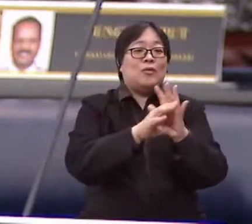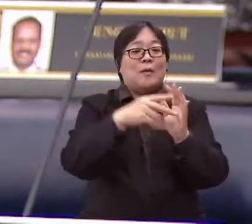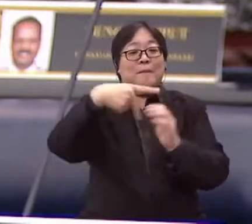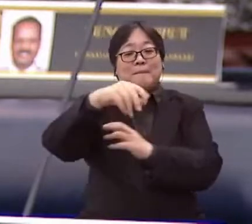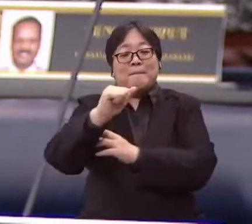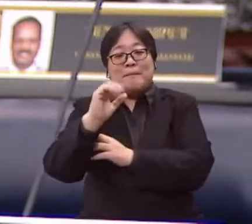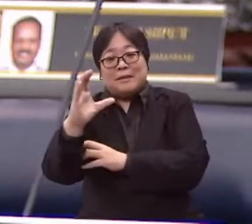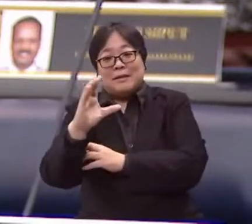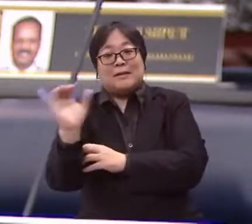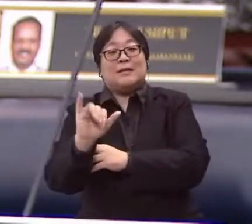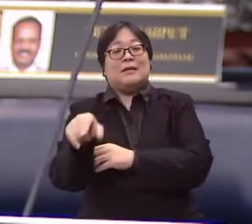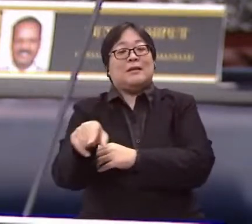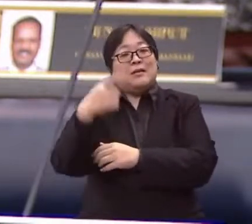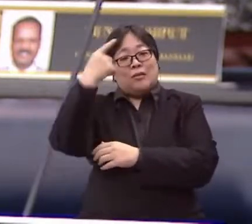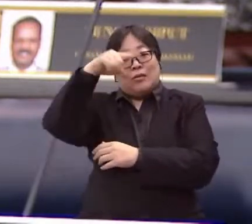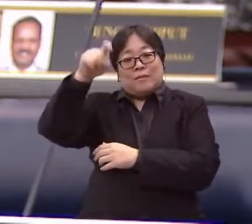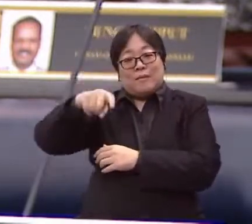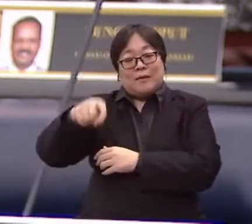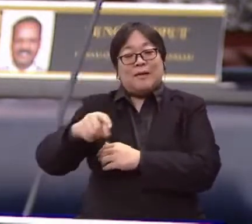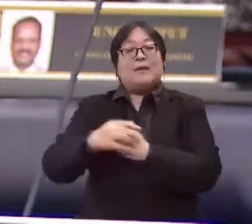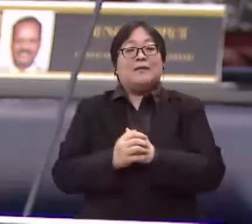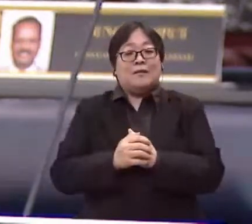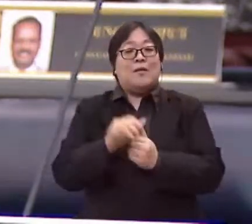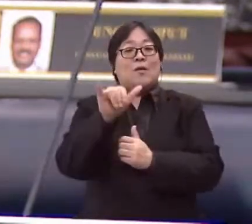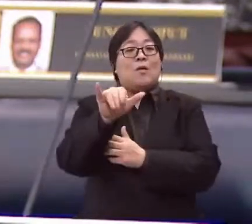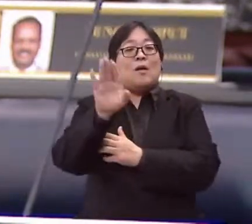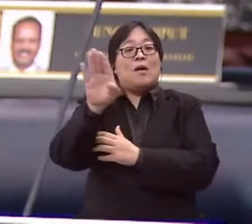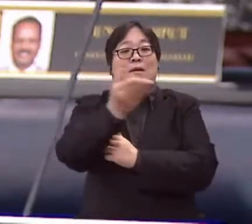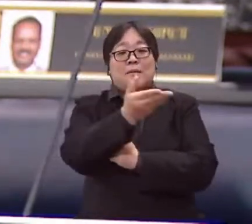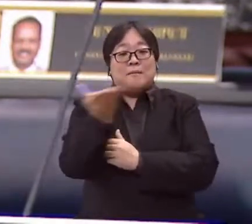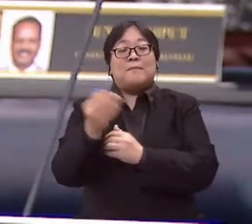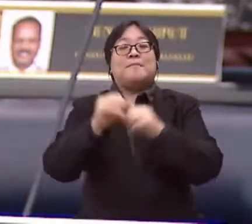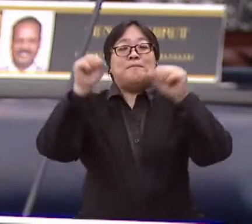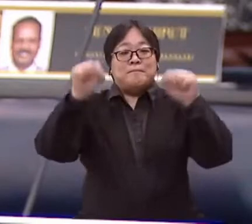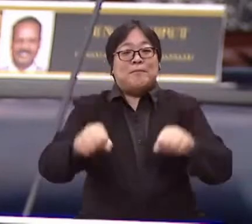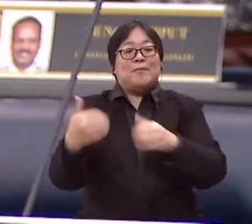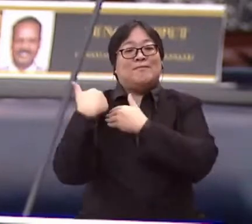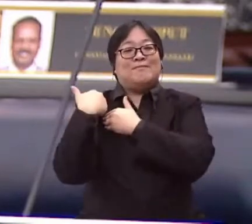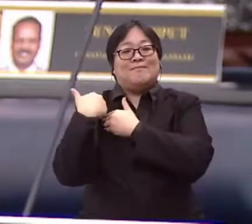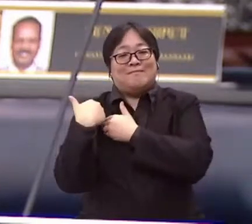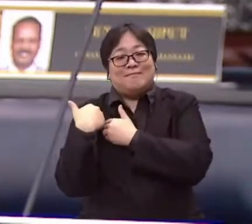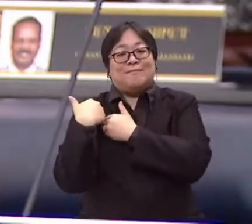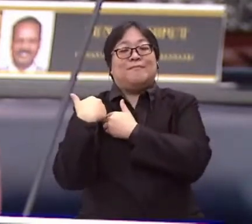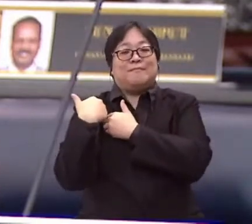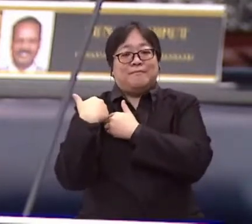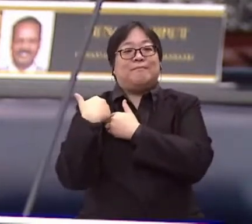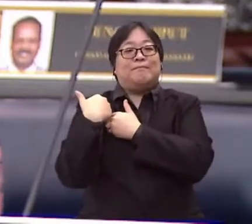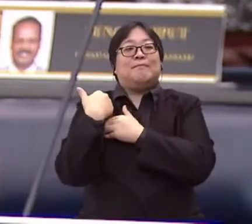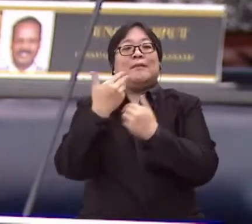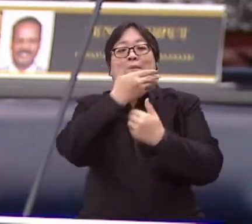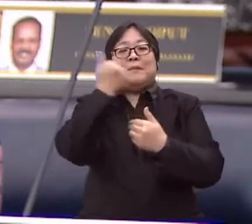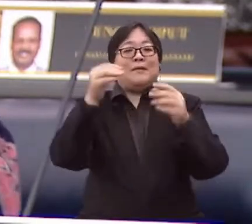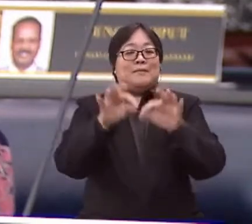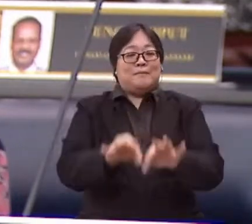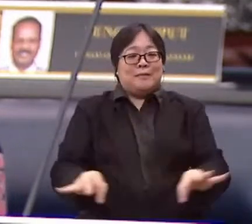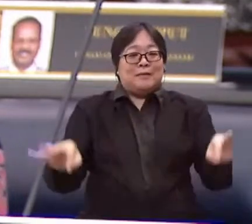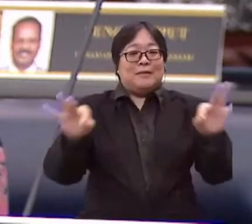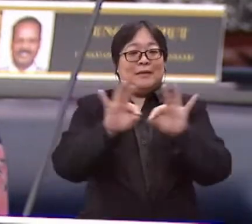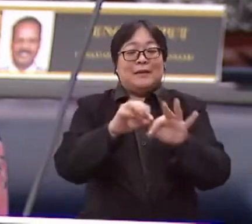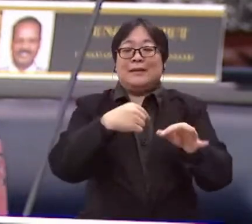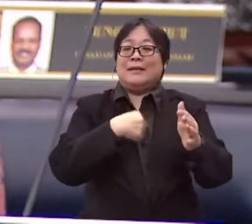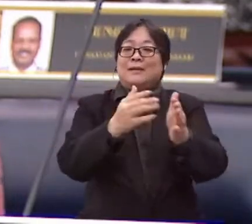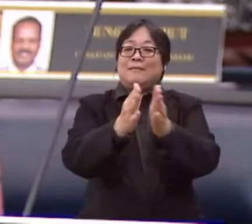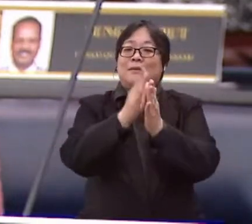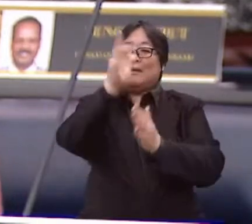untuk memastikan ahli-ahli yang performa boleh memainkan peranan yang lebih bermakna Saya minta